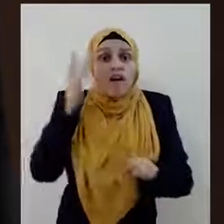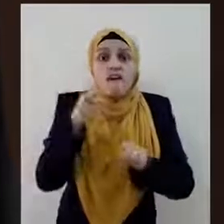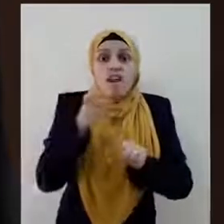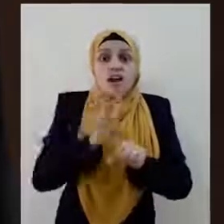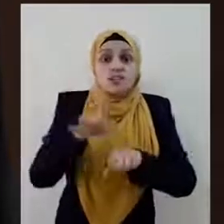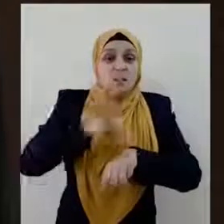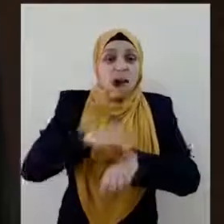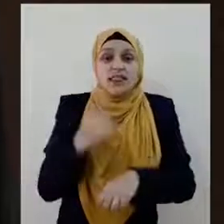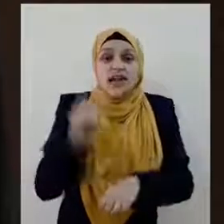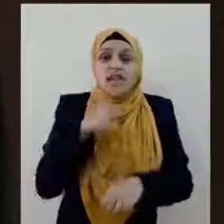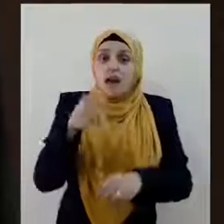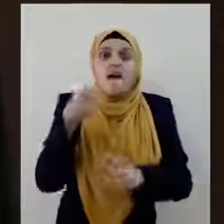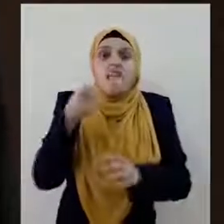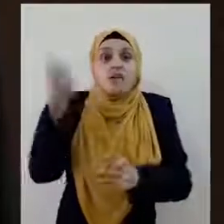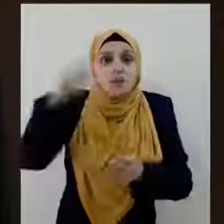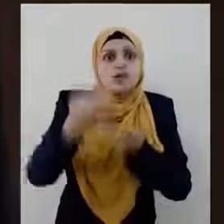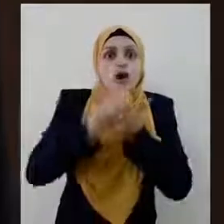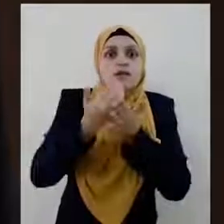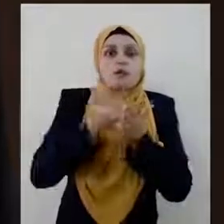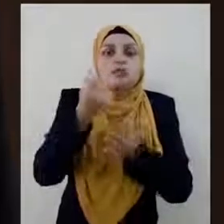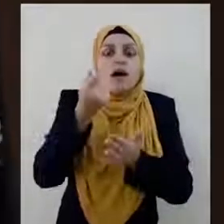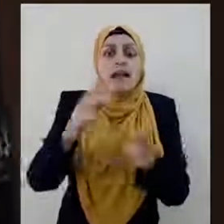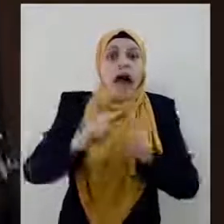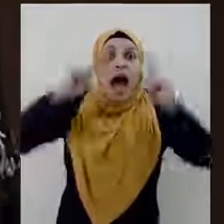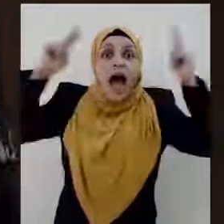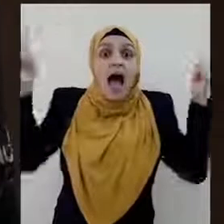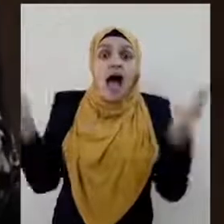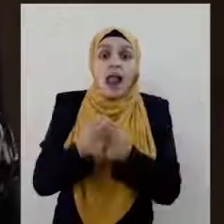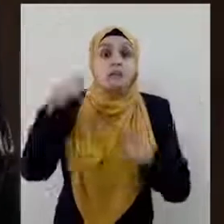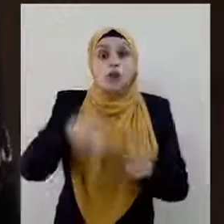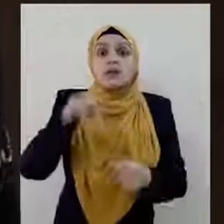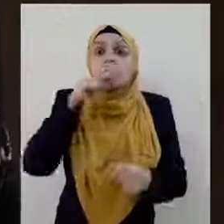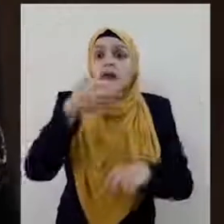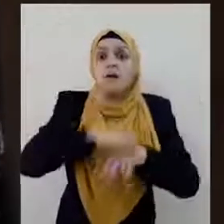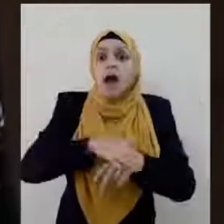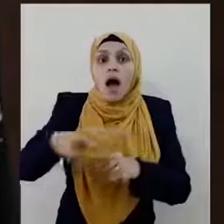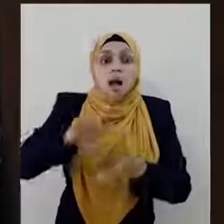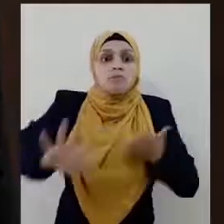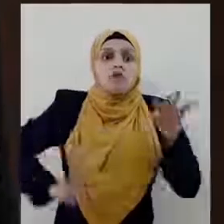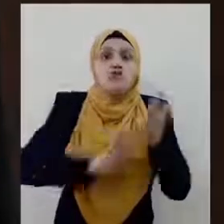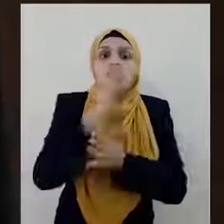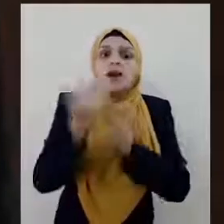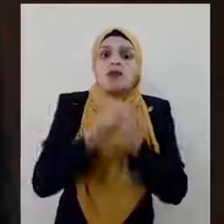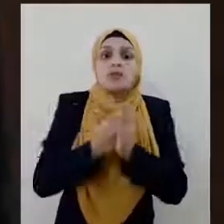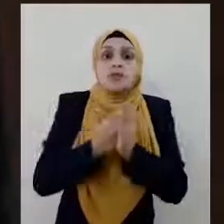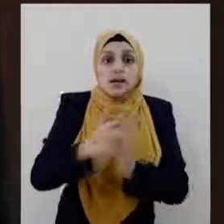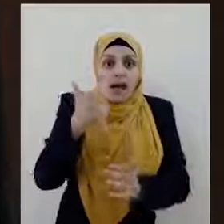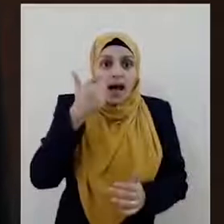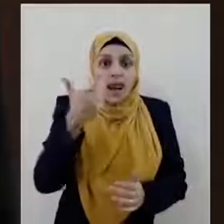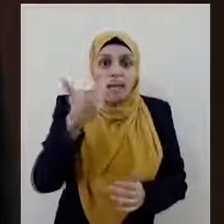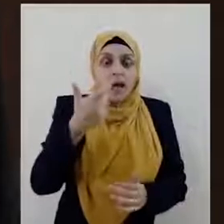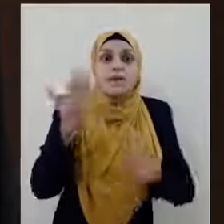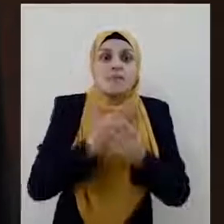كورونا مش بس فيروس مرضي، ده فيروس اقتصادي. العالم ابتدى النهاردة يتكلم عن أثاره